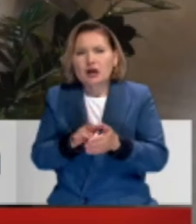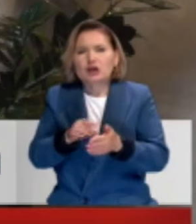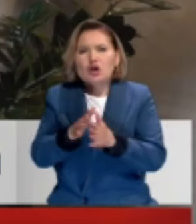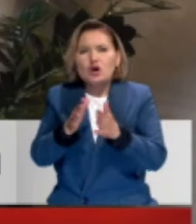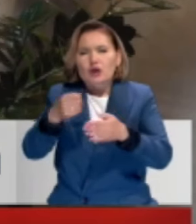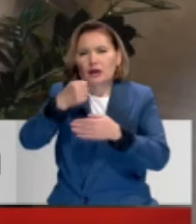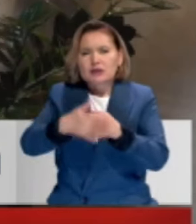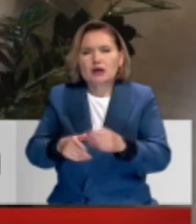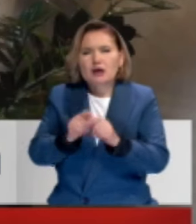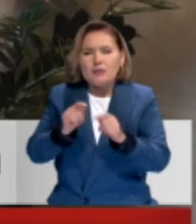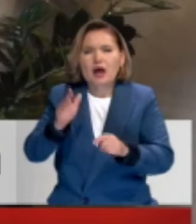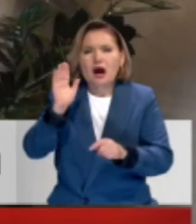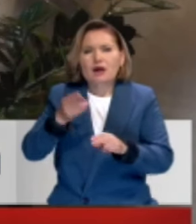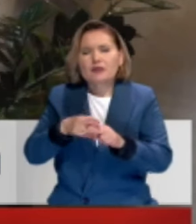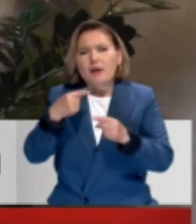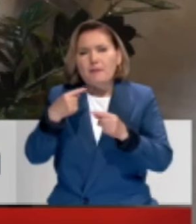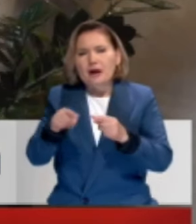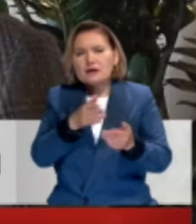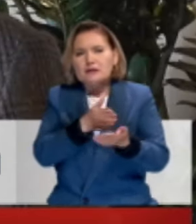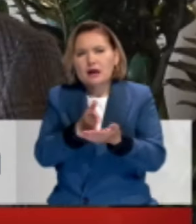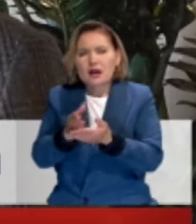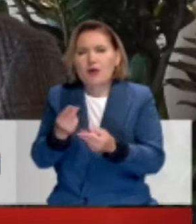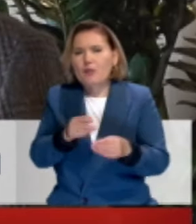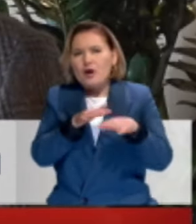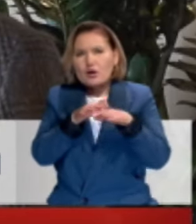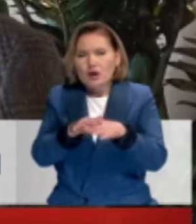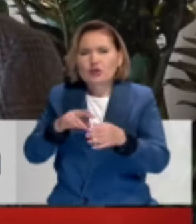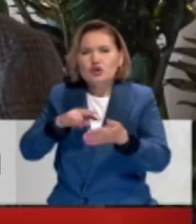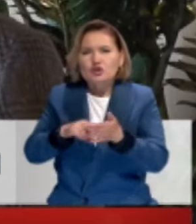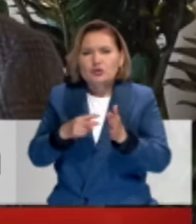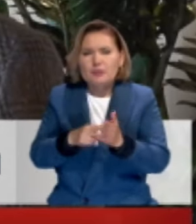жатырмыз. Алдағы уақытта басқа да салаларға инвестиция құюды